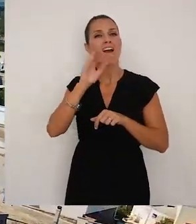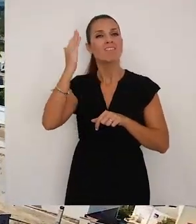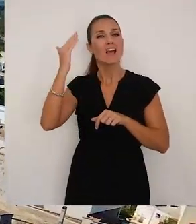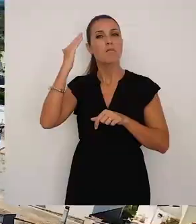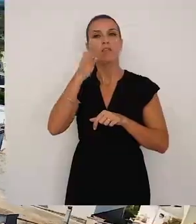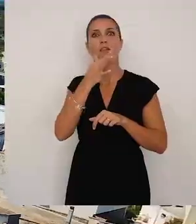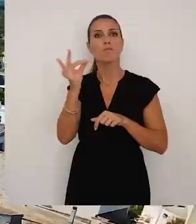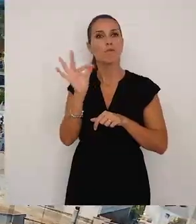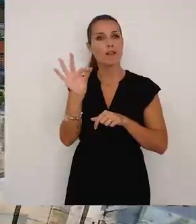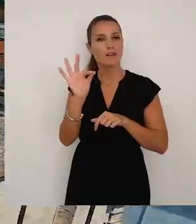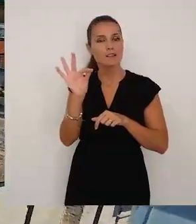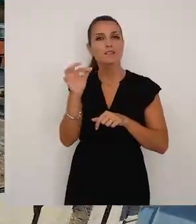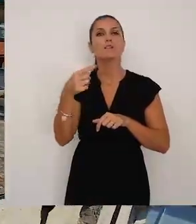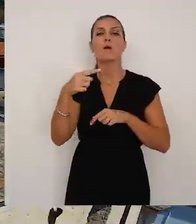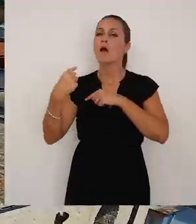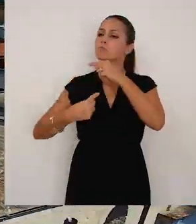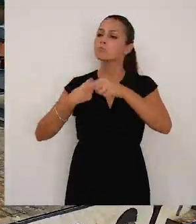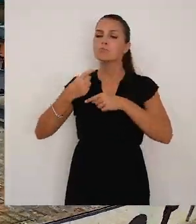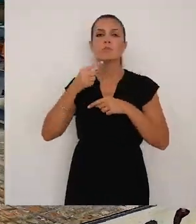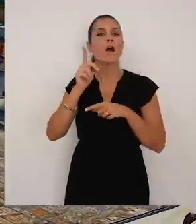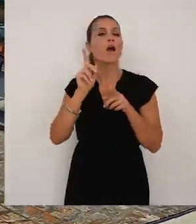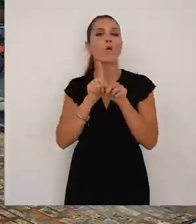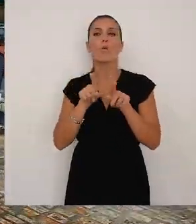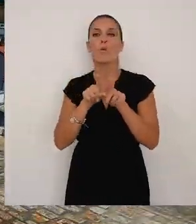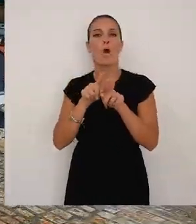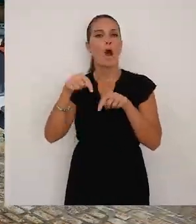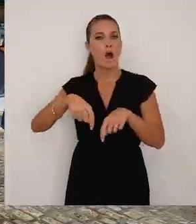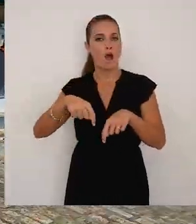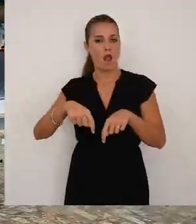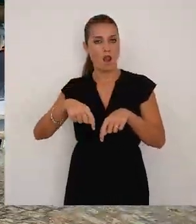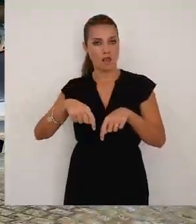salentina. Semplice, solare e accogliente.